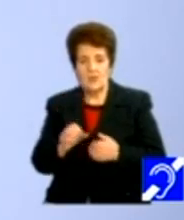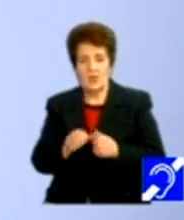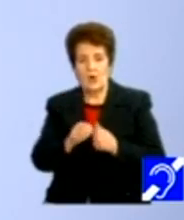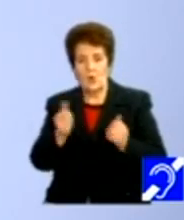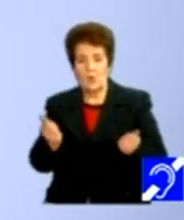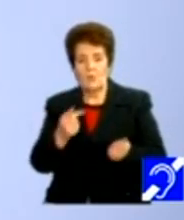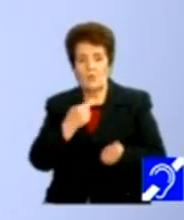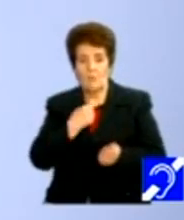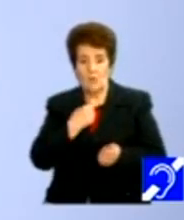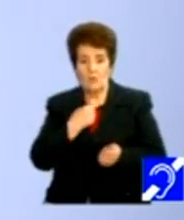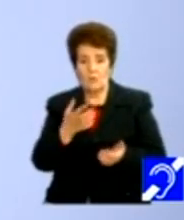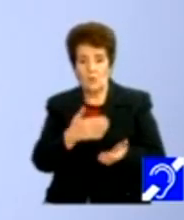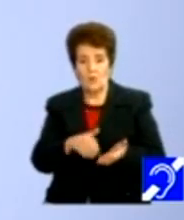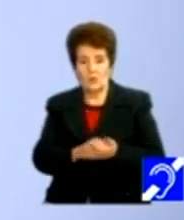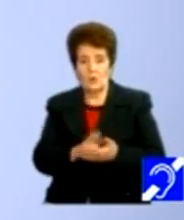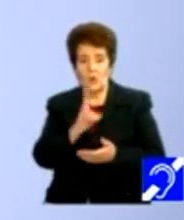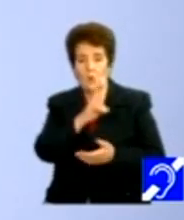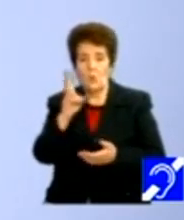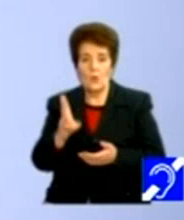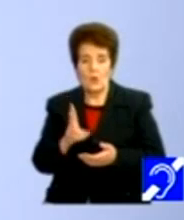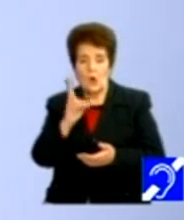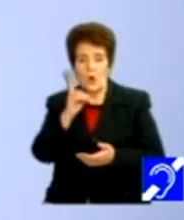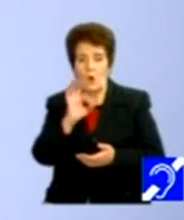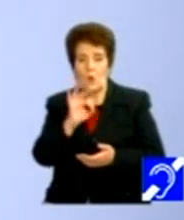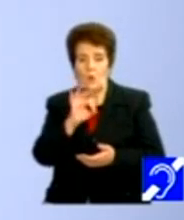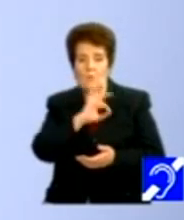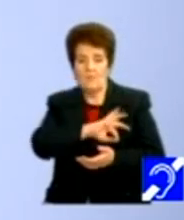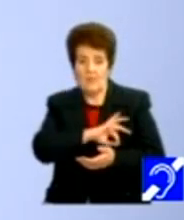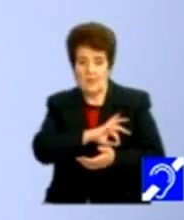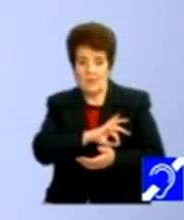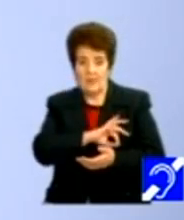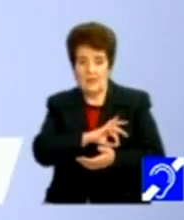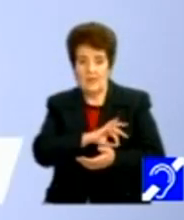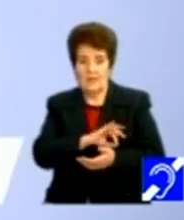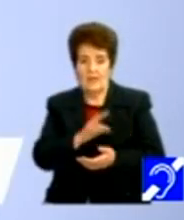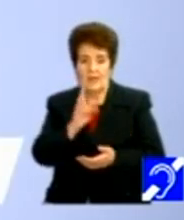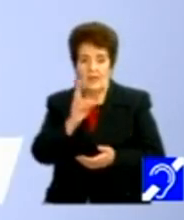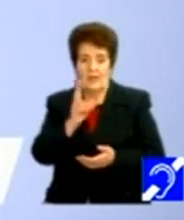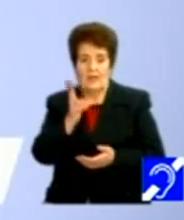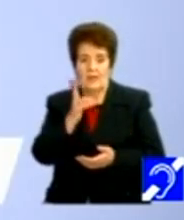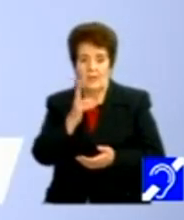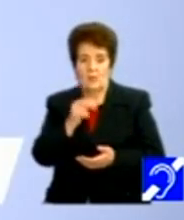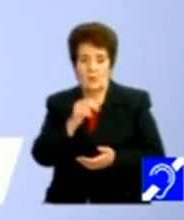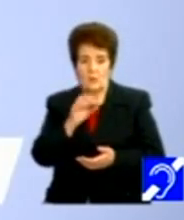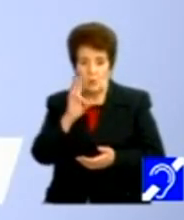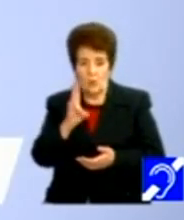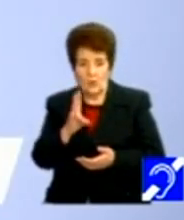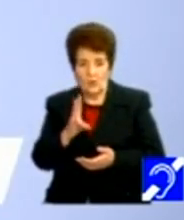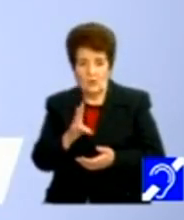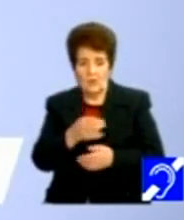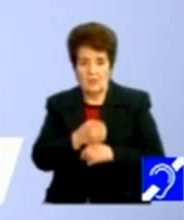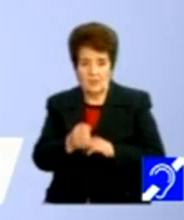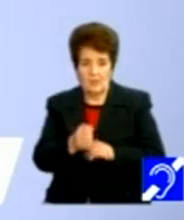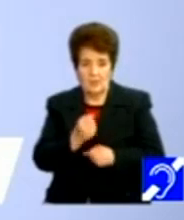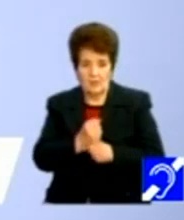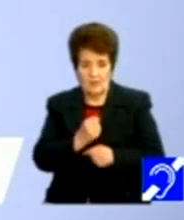unionist și cui convine chestia asta? Îl presează domnul Dodon cu dosare. Are înțelegere cu